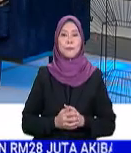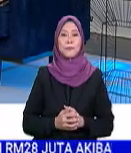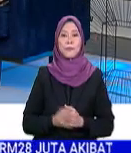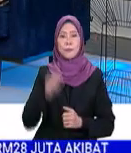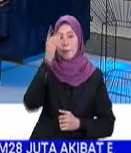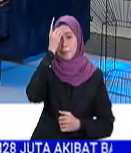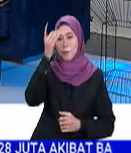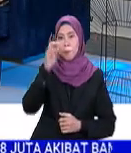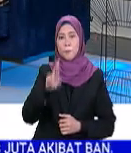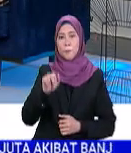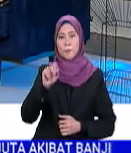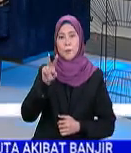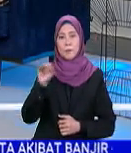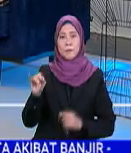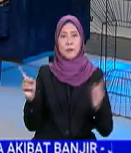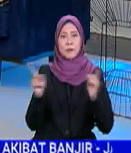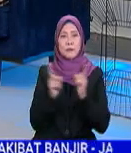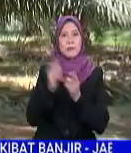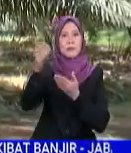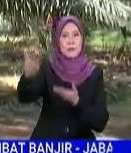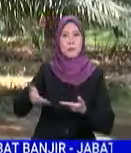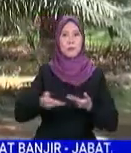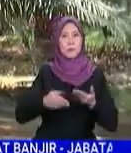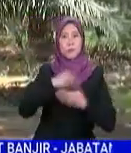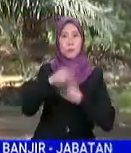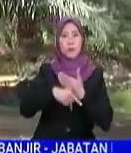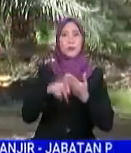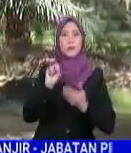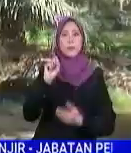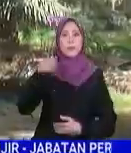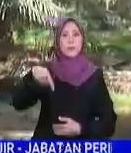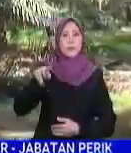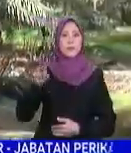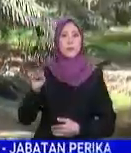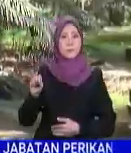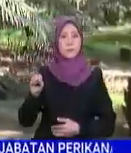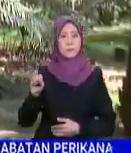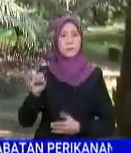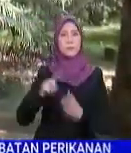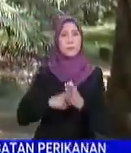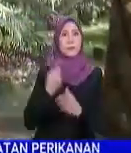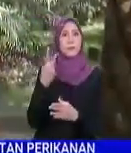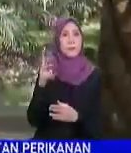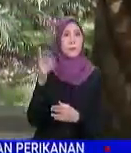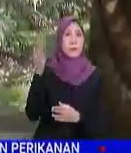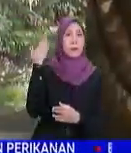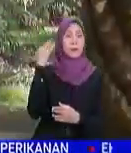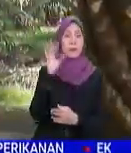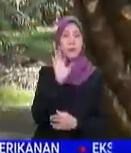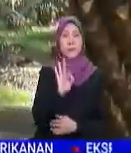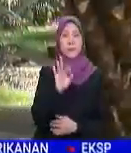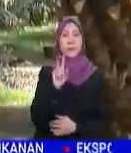Datuk Ravi ditemui selepas menjadi tetamu program Selamat Pagi Malaysia. Setakat Disember lalu,